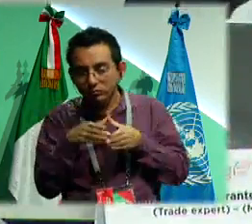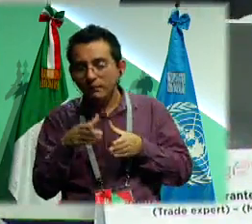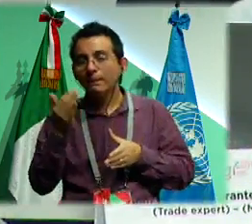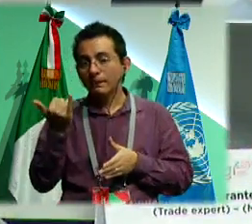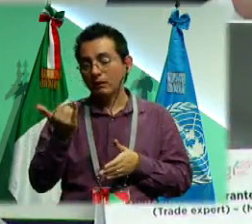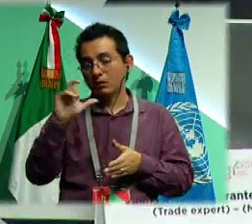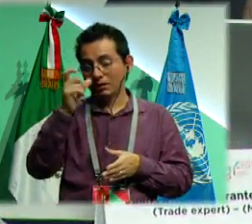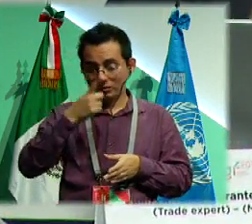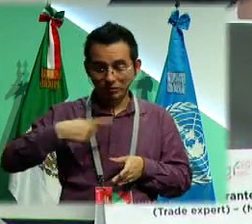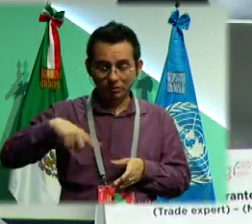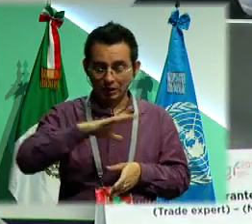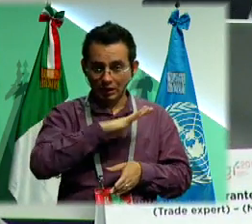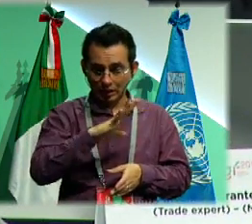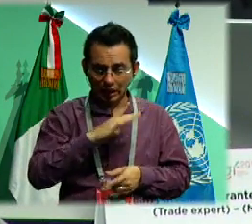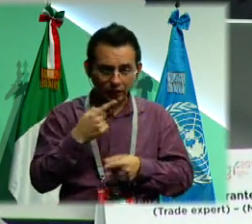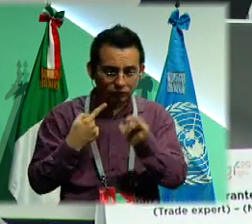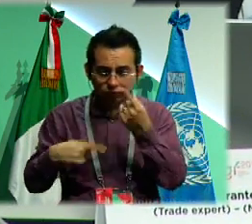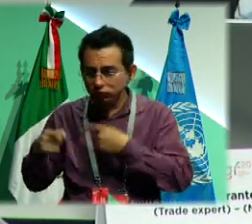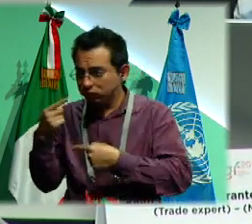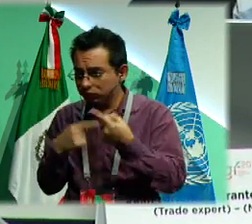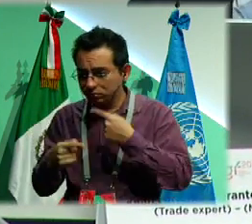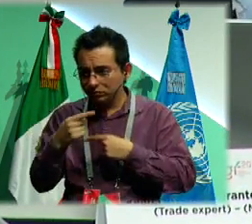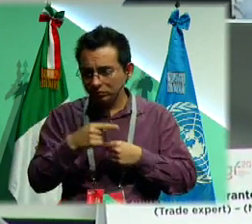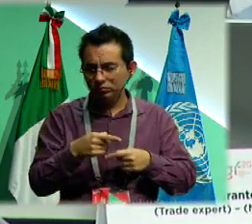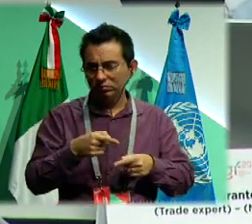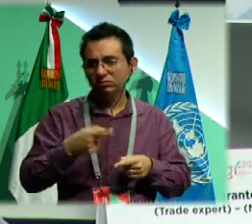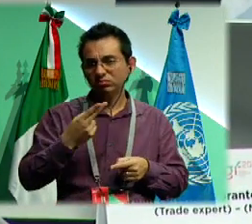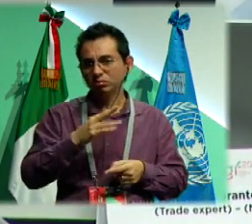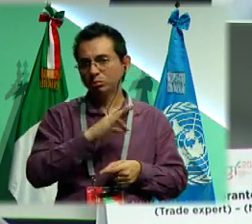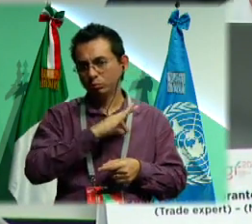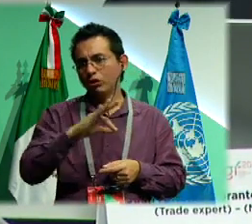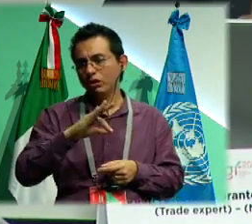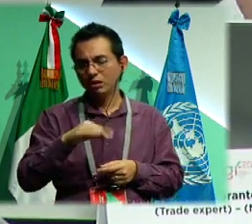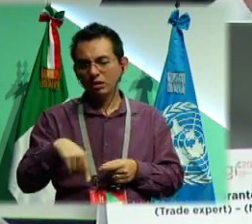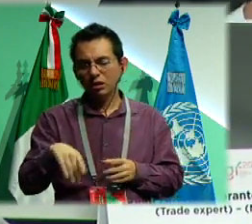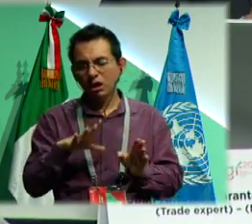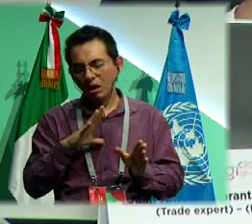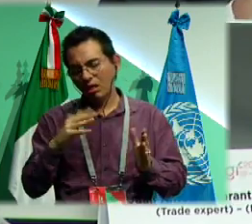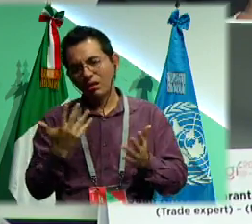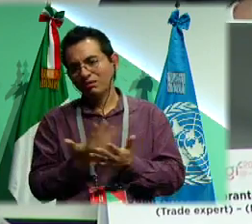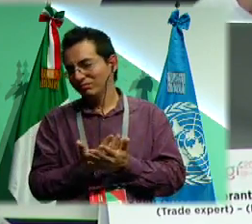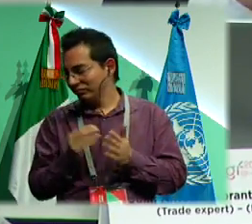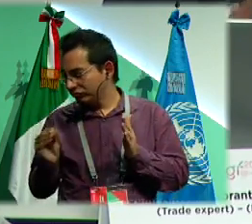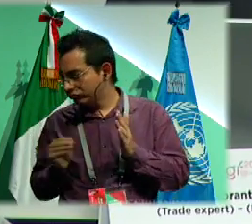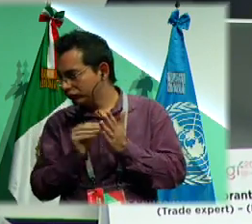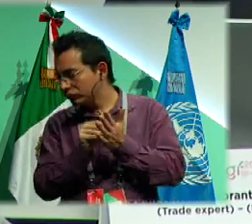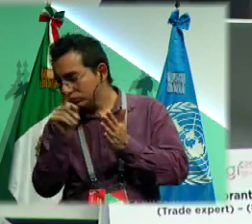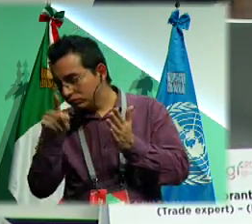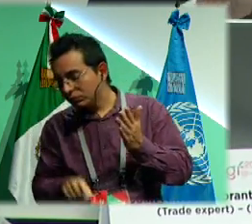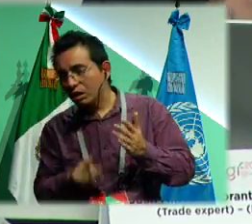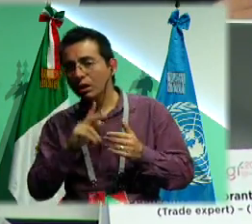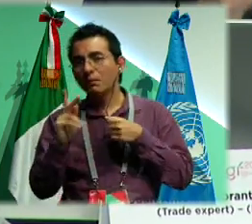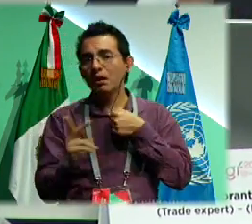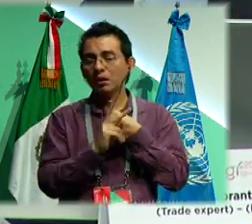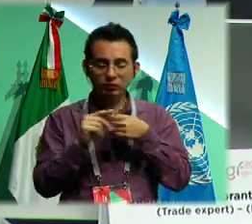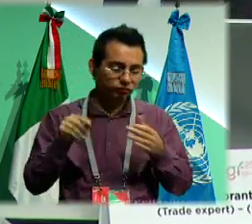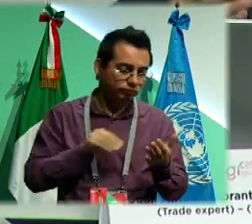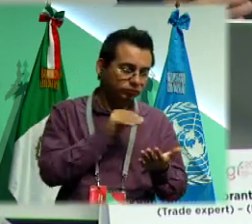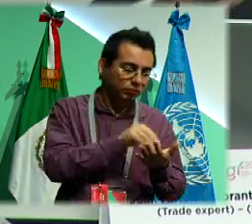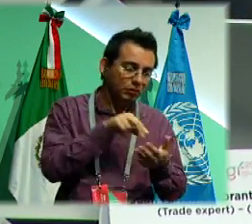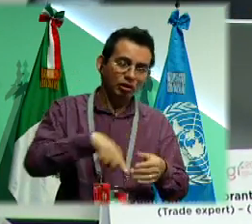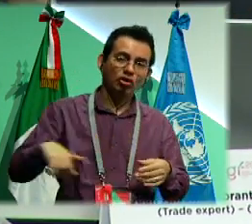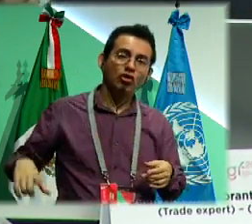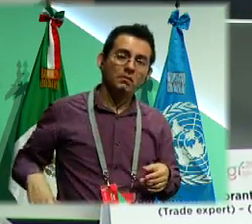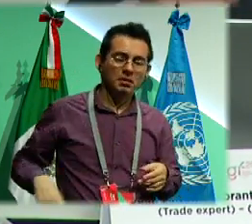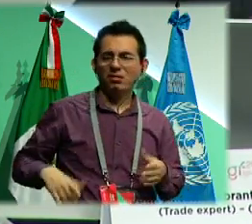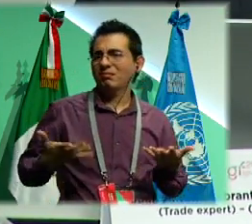du fait que lorsque vous négociez, vous avez la position de votre gouvernement et celle des gouvernements d'en face. Donc